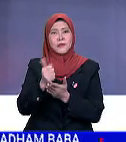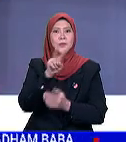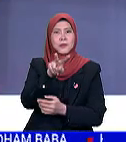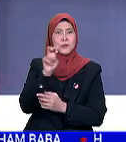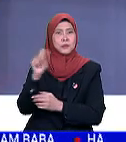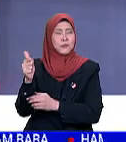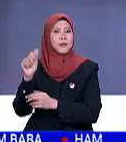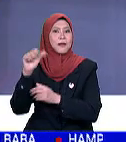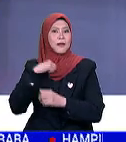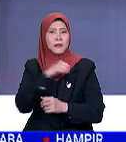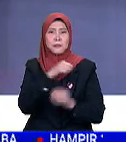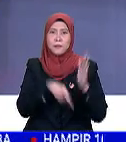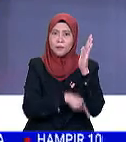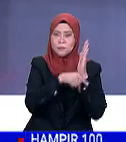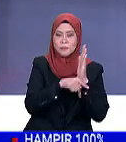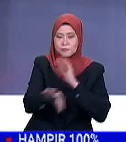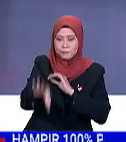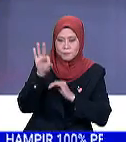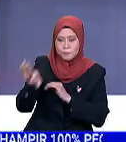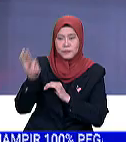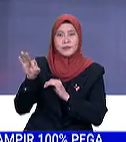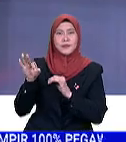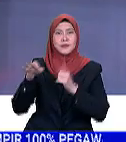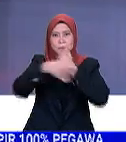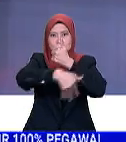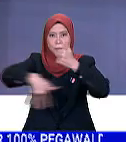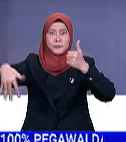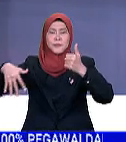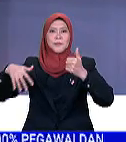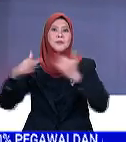parlimen diberi peluang dalam memilih kepimpinan utama negara.